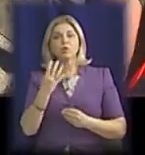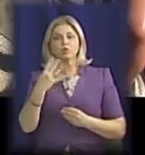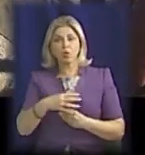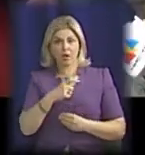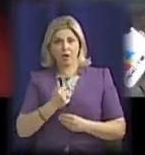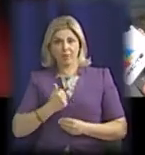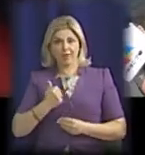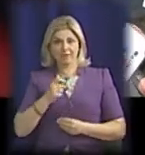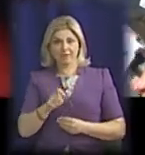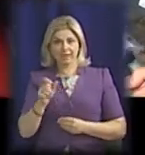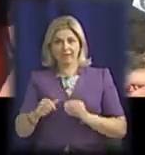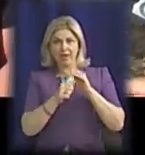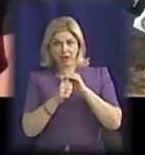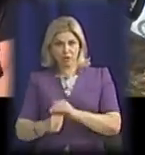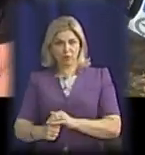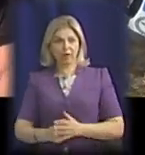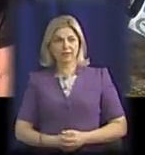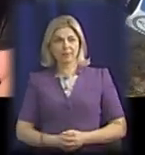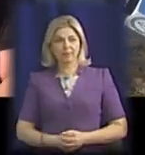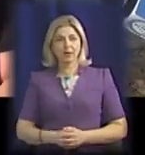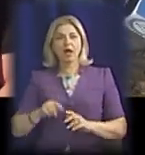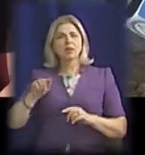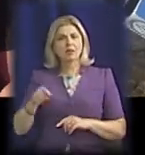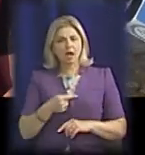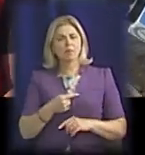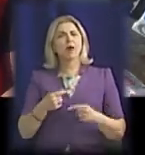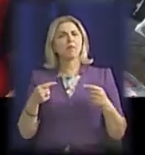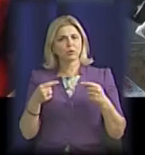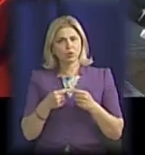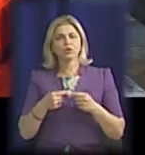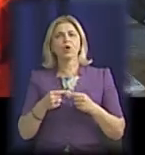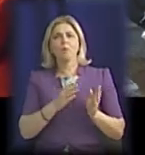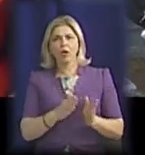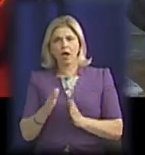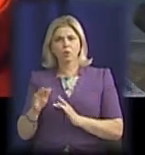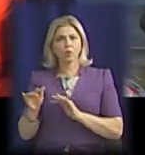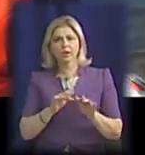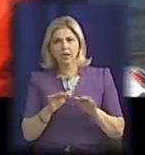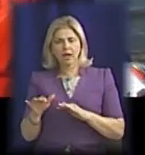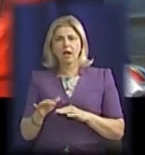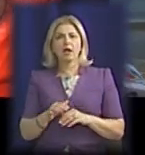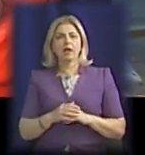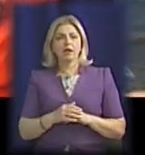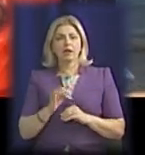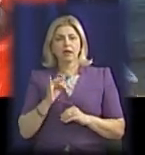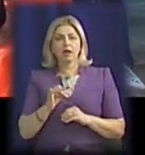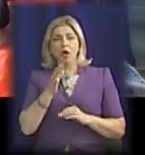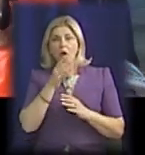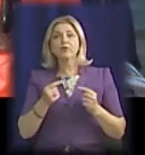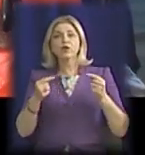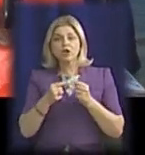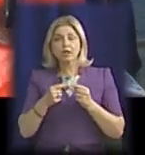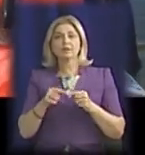бійців. Вимагаю певного порядку дій, він більш суворий, ніж при приземленні на землю, а одночасно